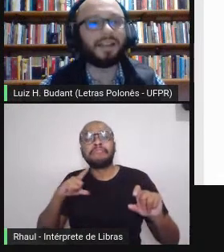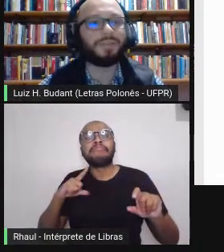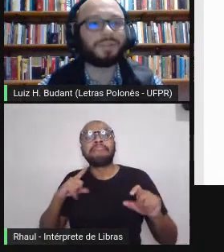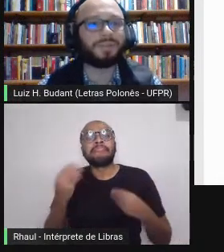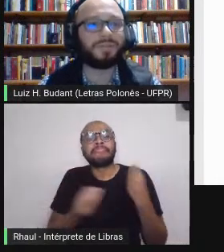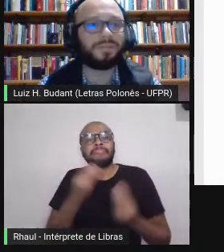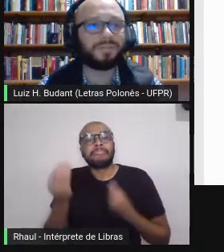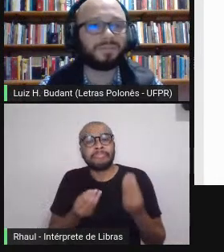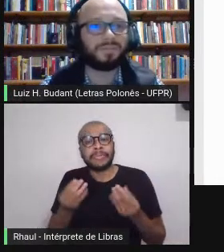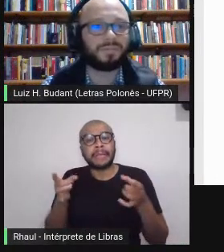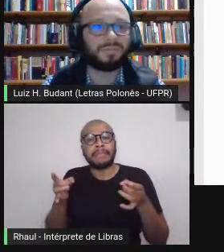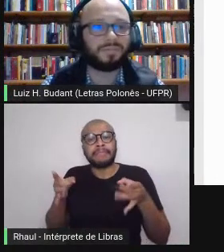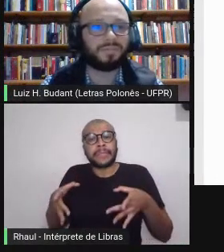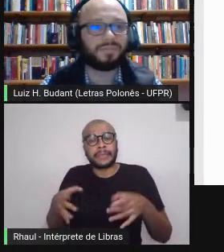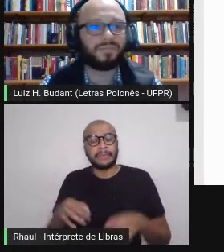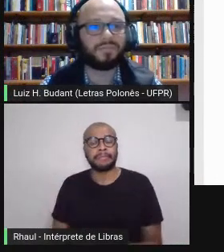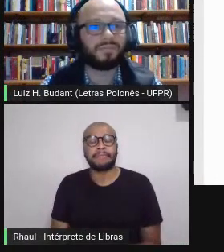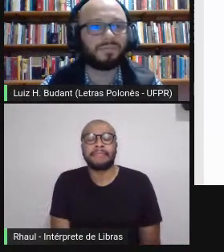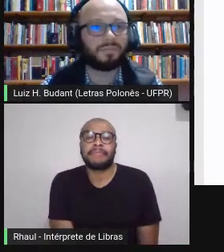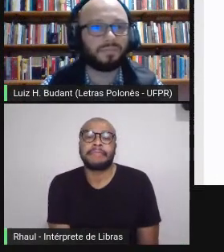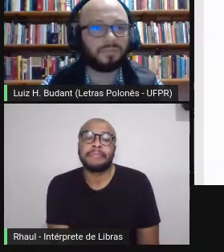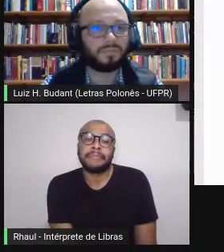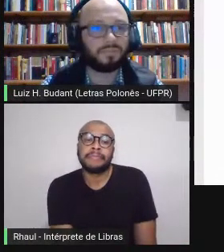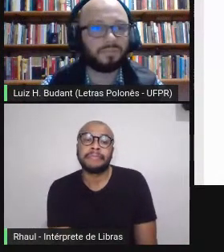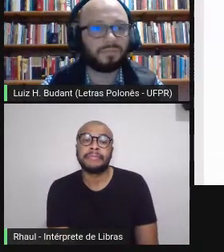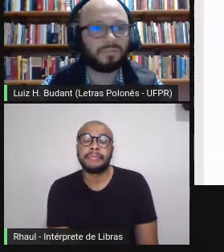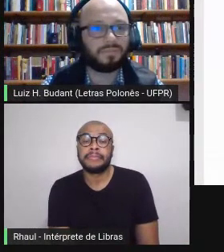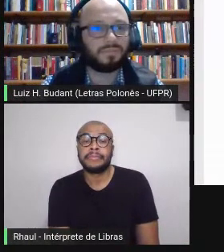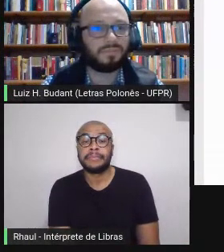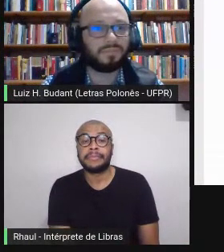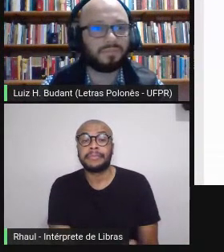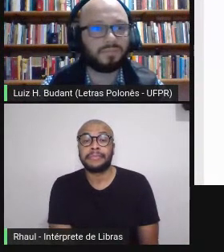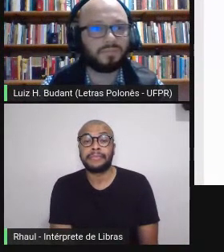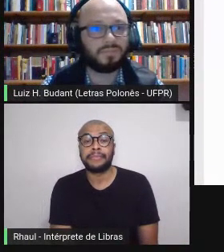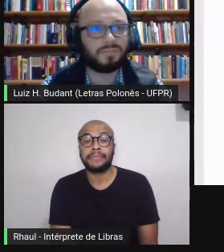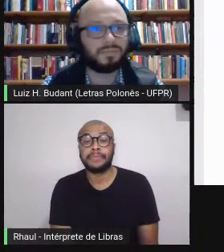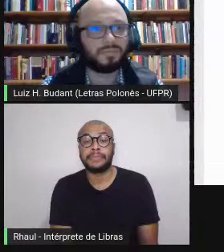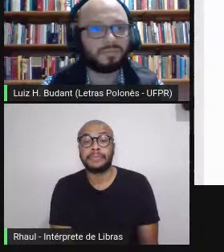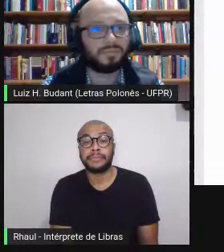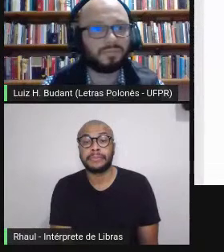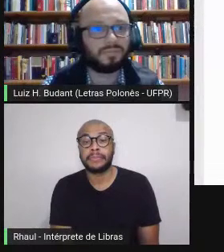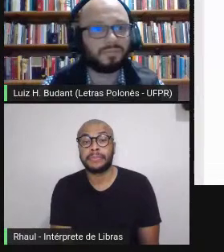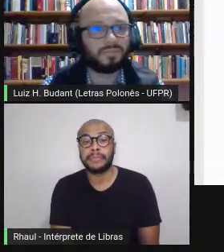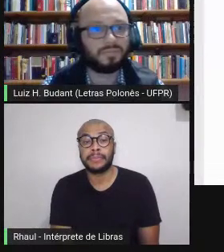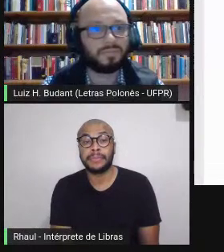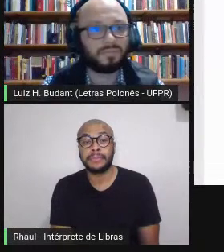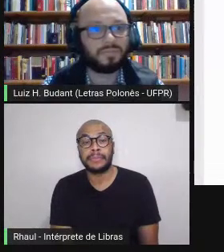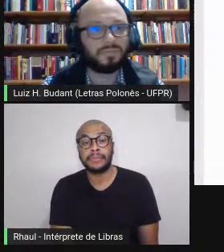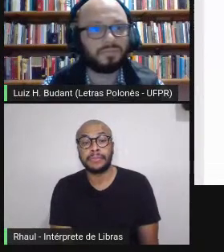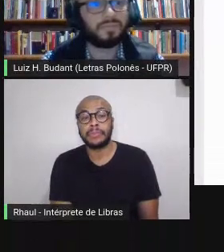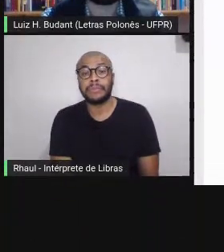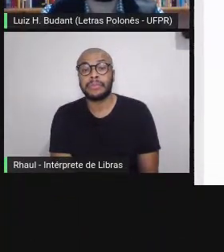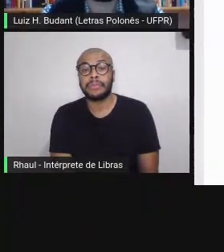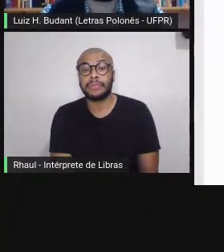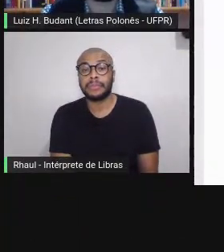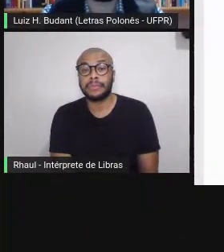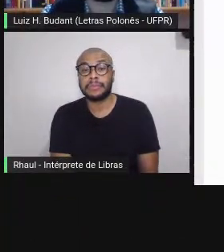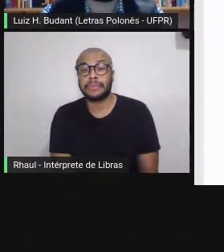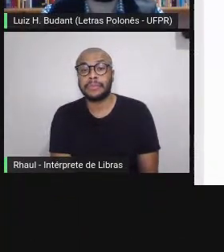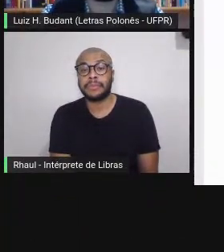ser declinados. I o ile odmiana imion jest zupełnie naturalnym procesem, nie mamy z tym